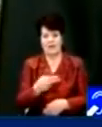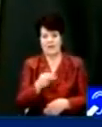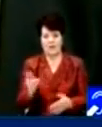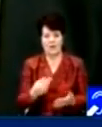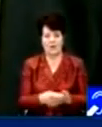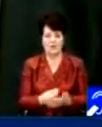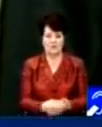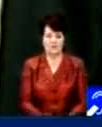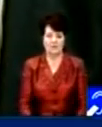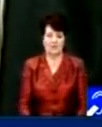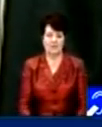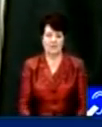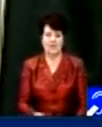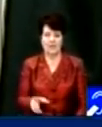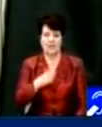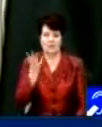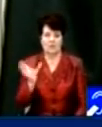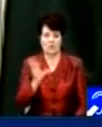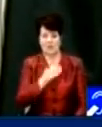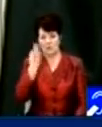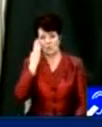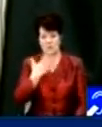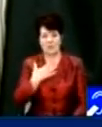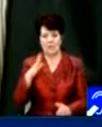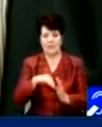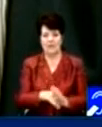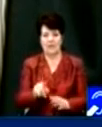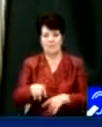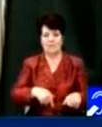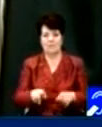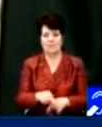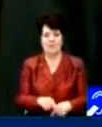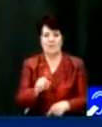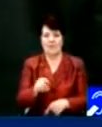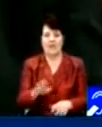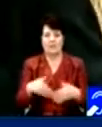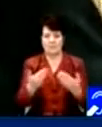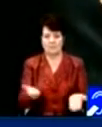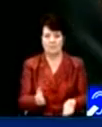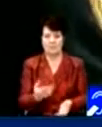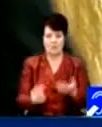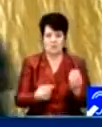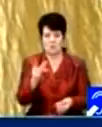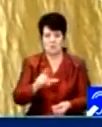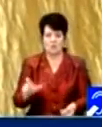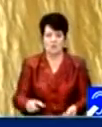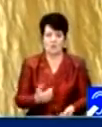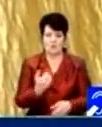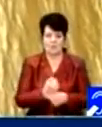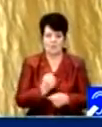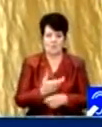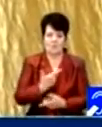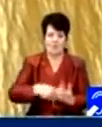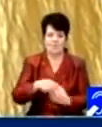que... Voi încerca să pun toate cunoștințele mele despre fotbal la dispoziția jucătorilor. Vreau să reușim o afacere eficace din care clubul